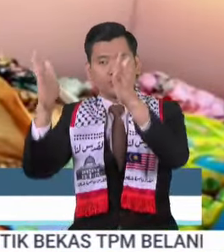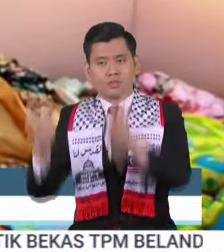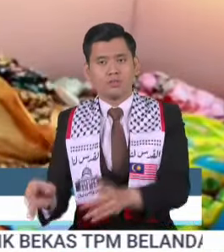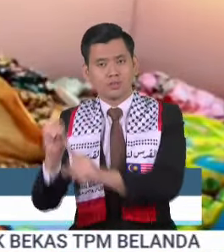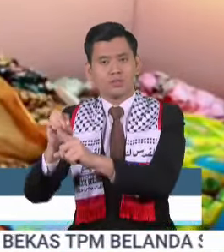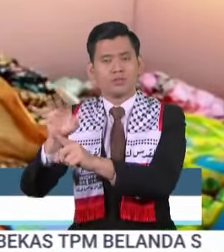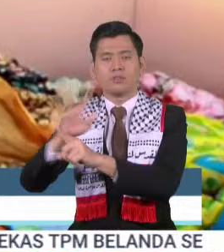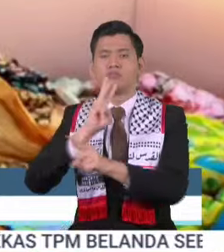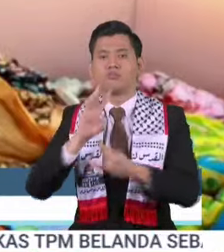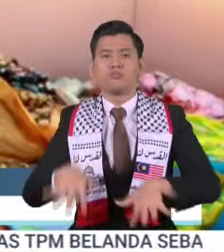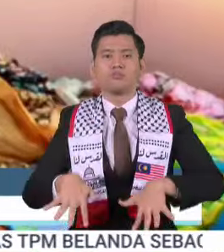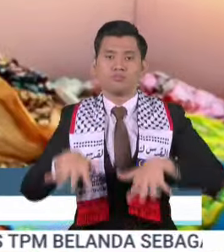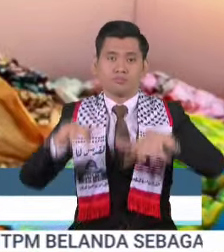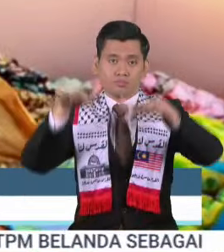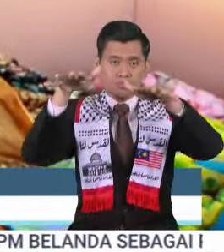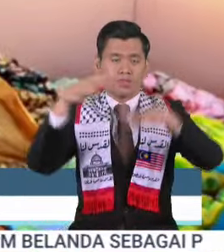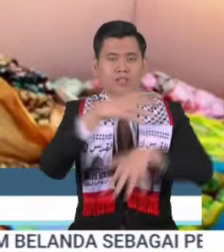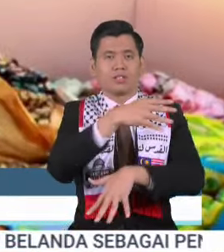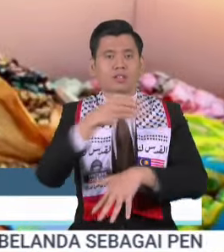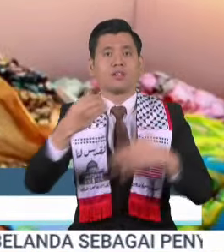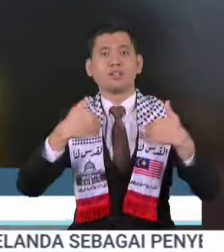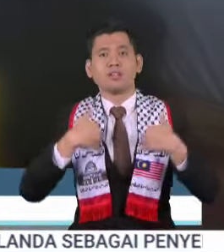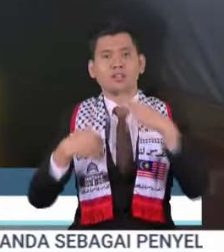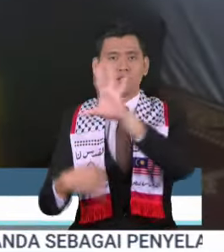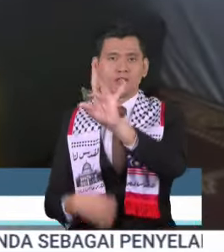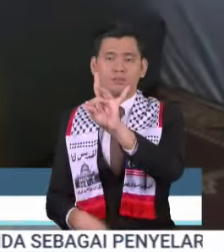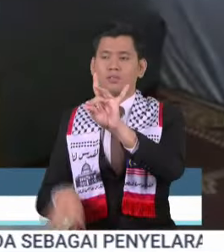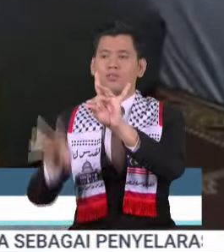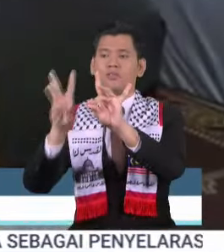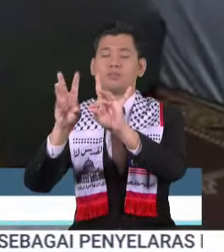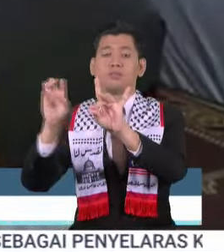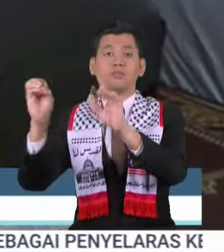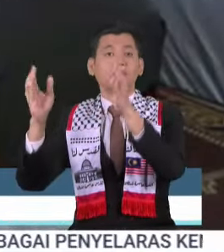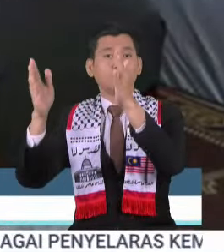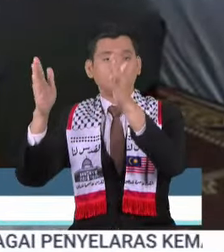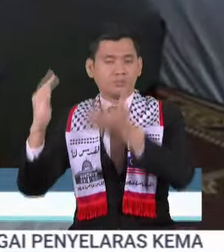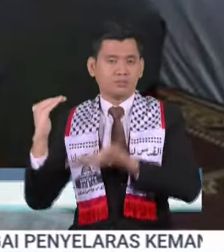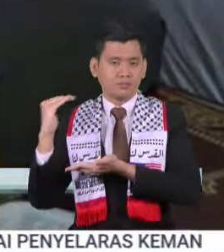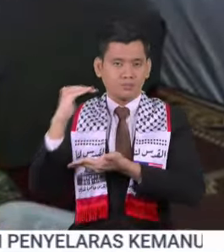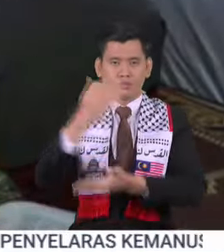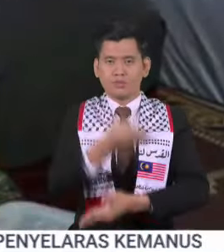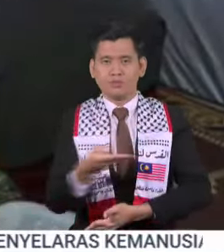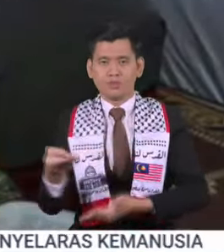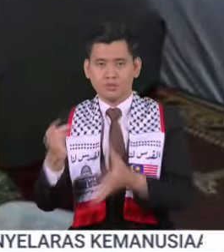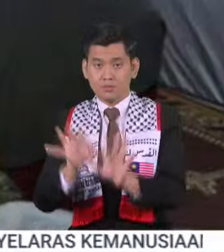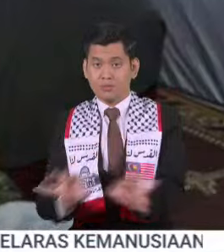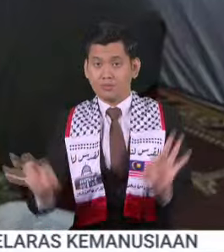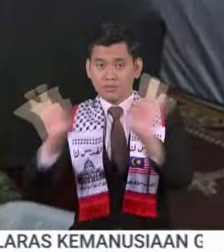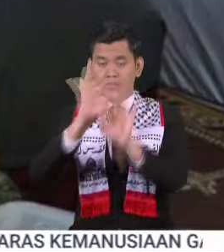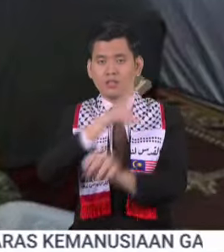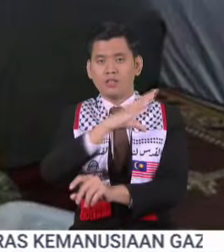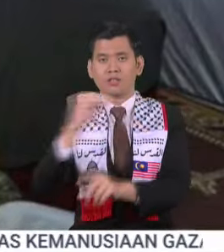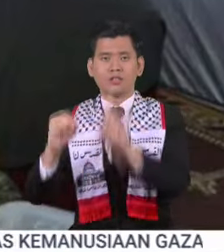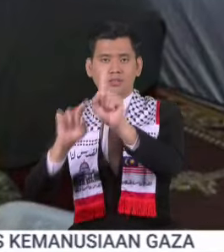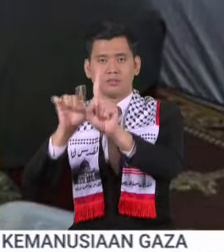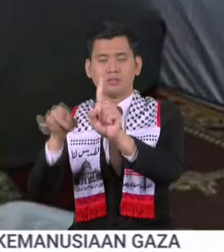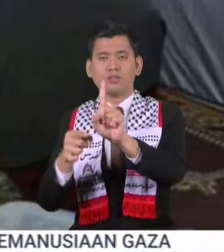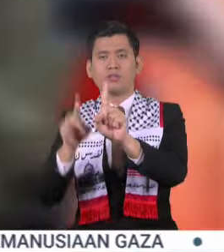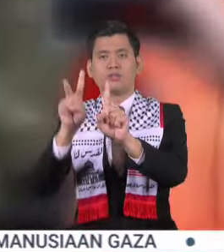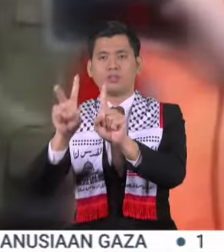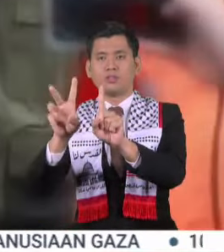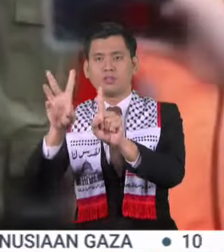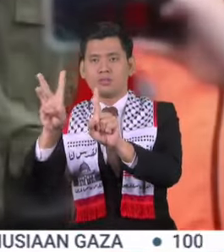banjir pada satu-satu masa sebanyak 860 pembekal barangan keperluan asas dan 12224